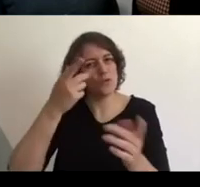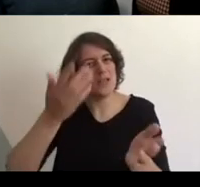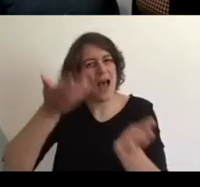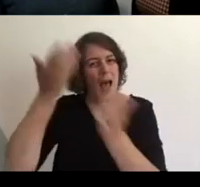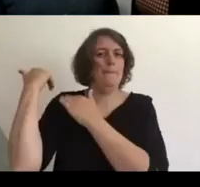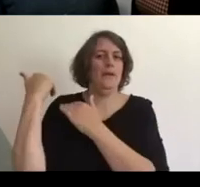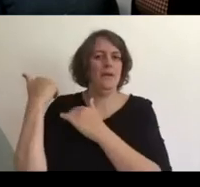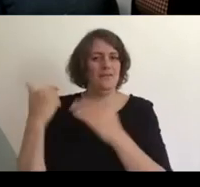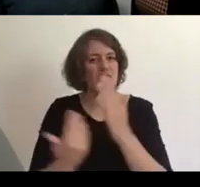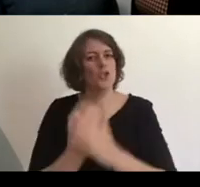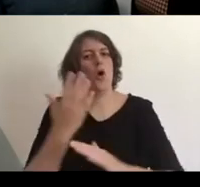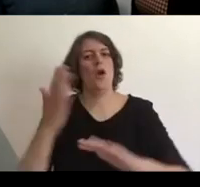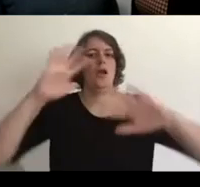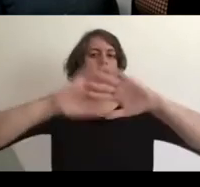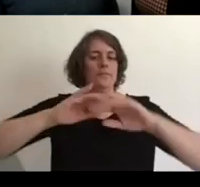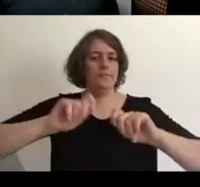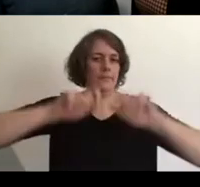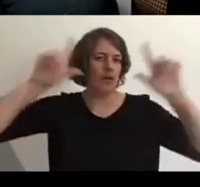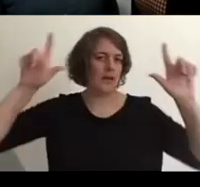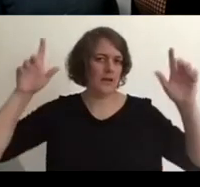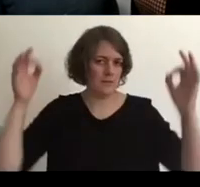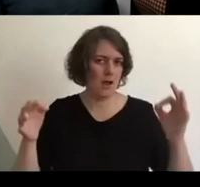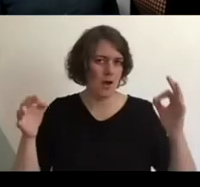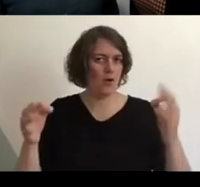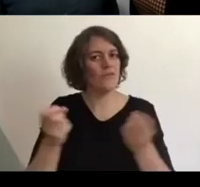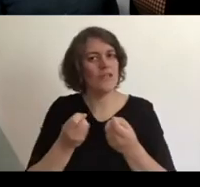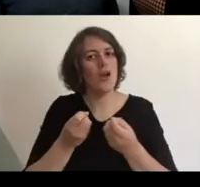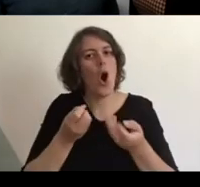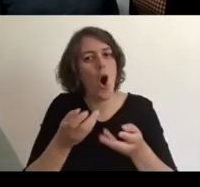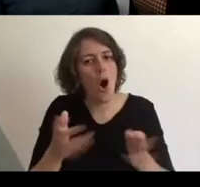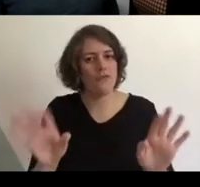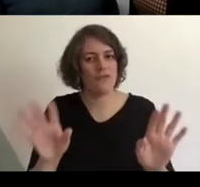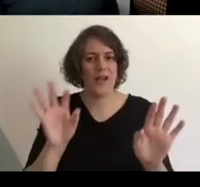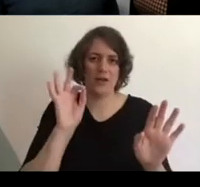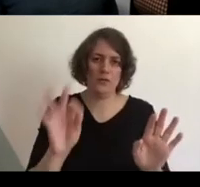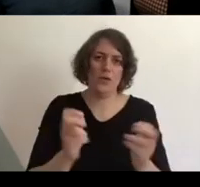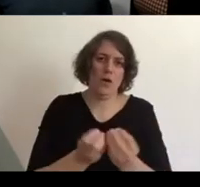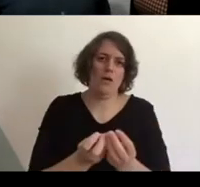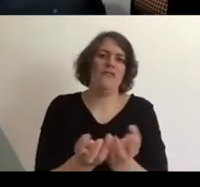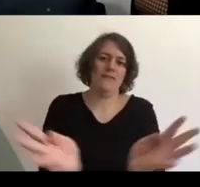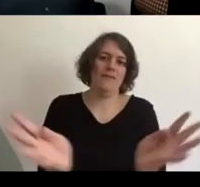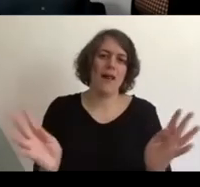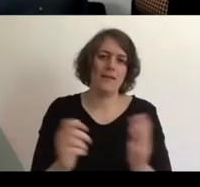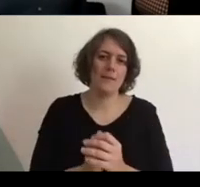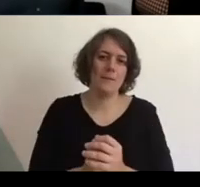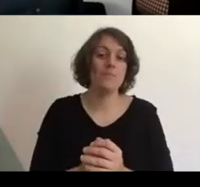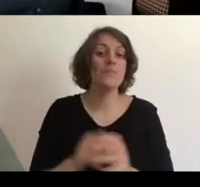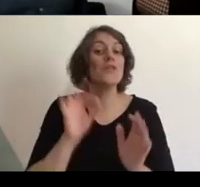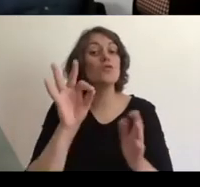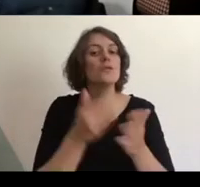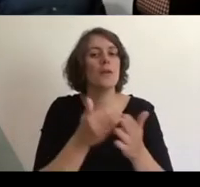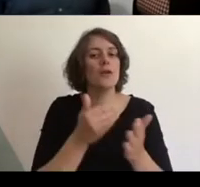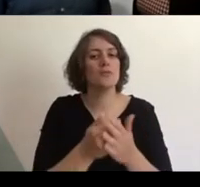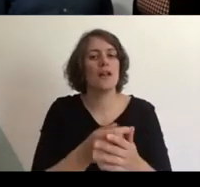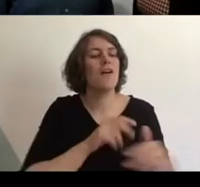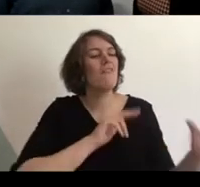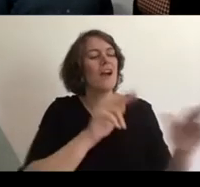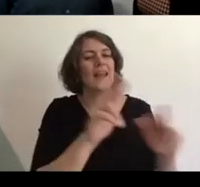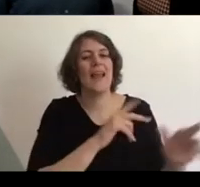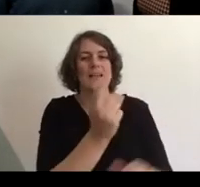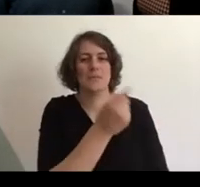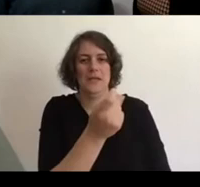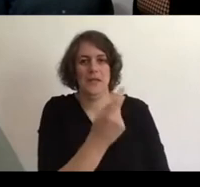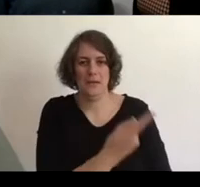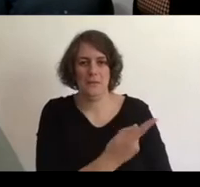ein wunderbares Beispiel hatte ich von einem Betrieb, einem Verkehrsbetrieb. Mit ihnen haben wir gearbeitet, weil sie